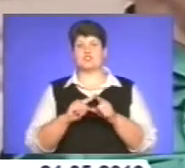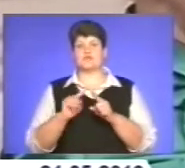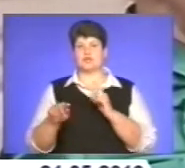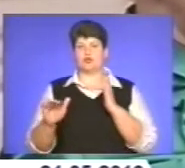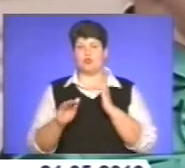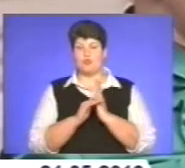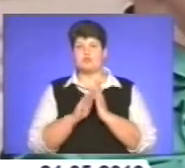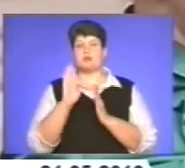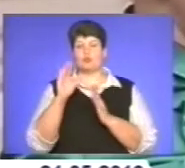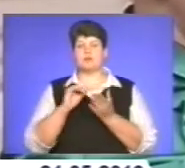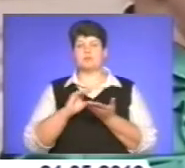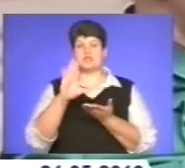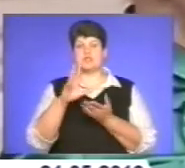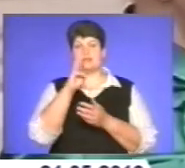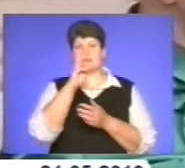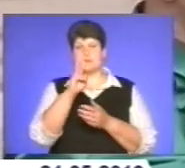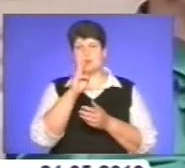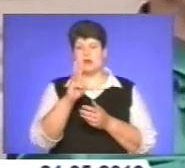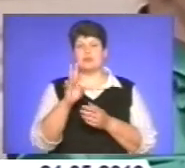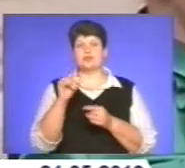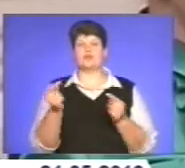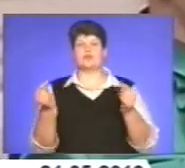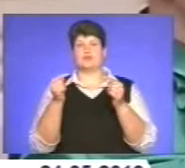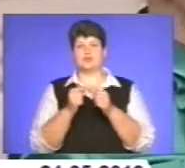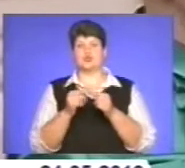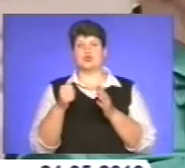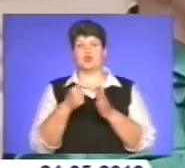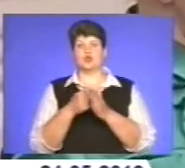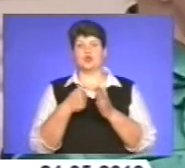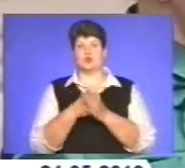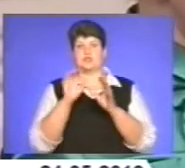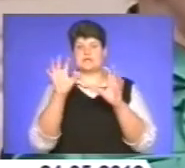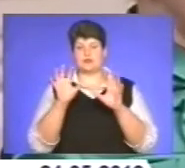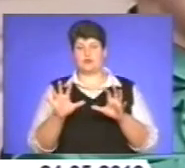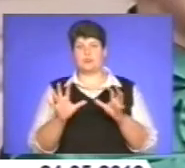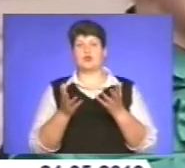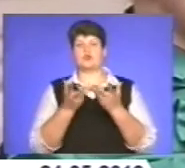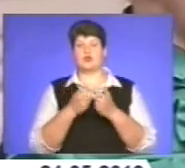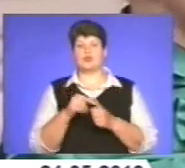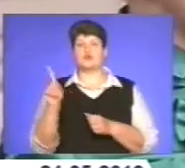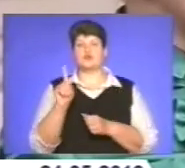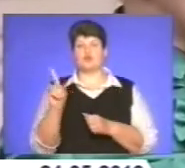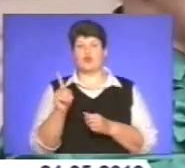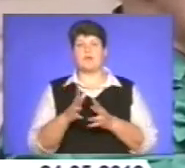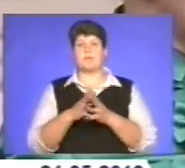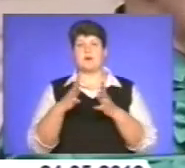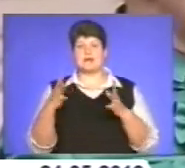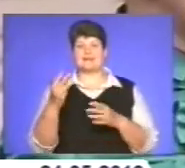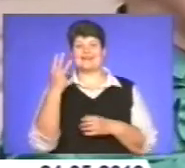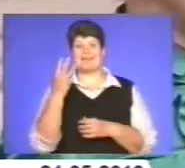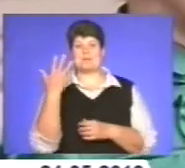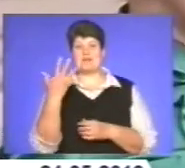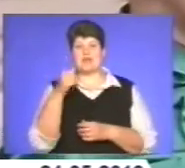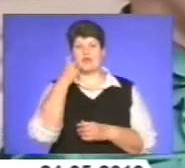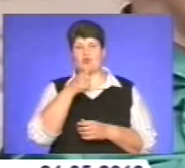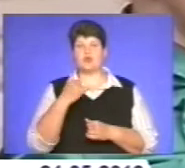і буде підвищена їм заробітна плата в відповідності до закону. І ми розраховуємо, що максимум за 3-5 років